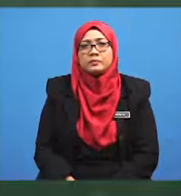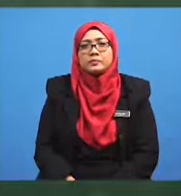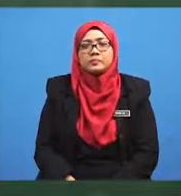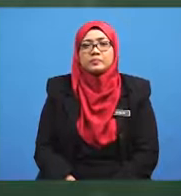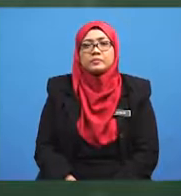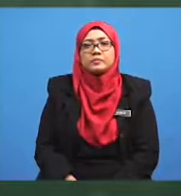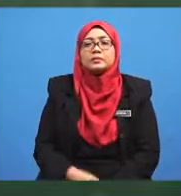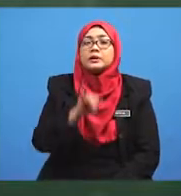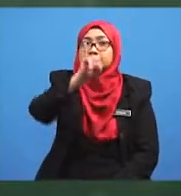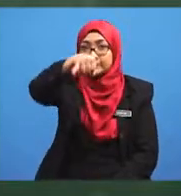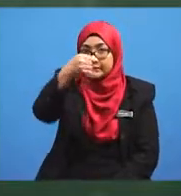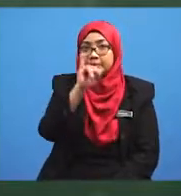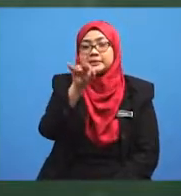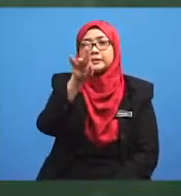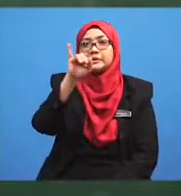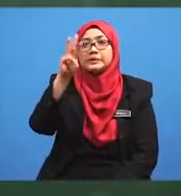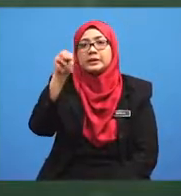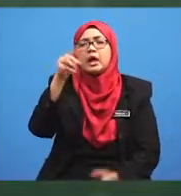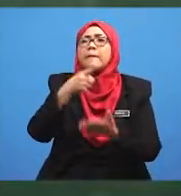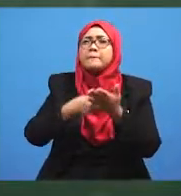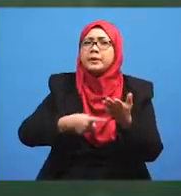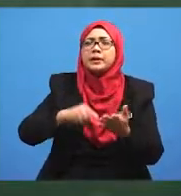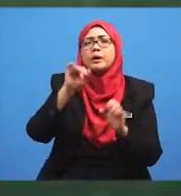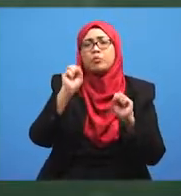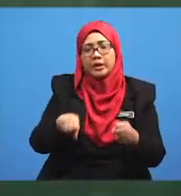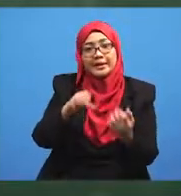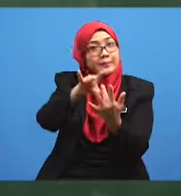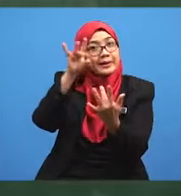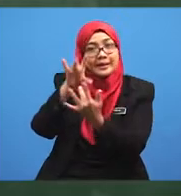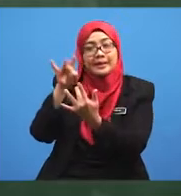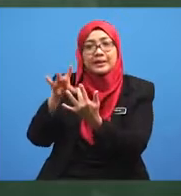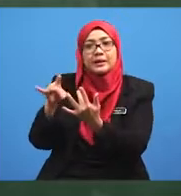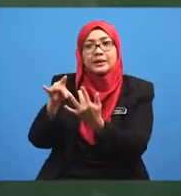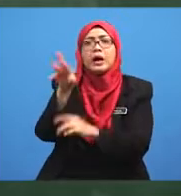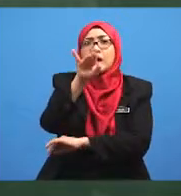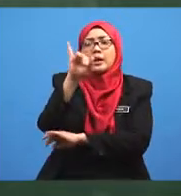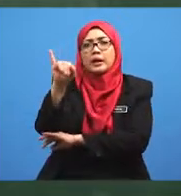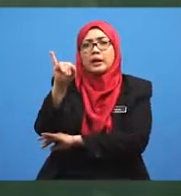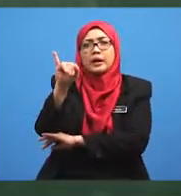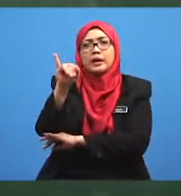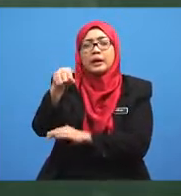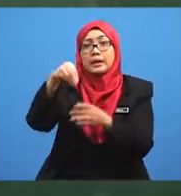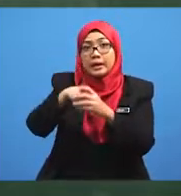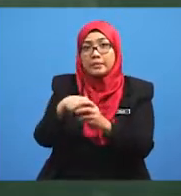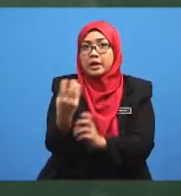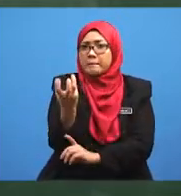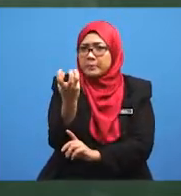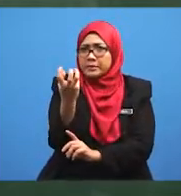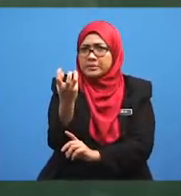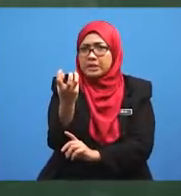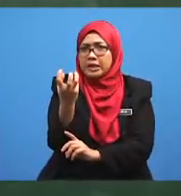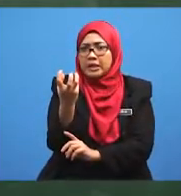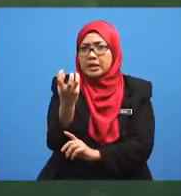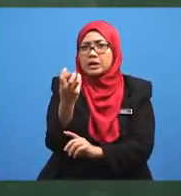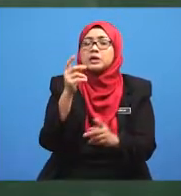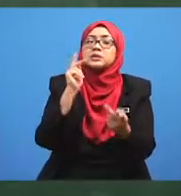Keadaan jirim apa yang perlu dipilih? Radioisotop dalam keadaan pepejal paling sesuai kerana